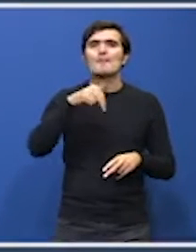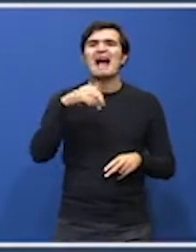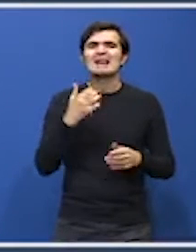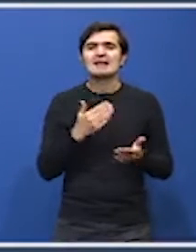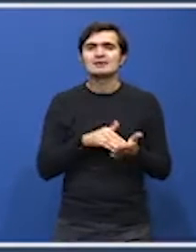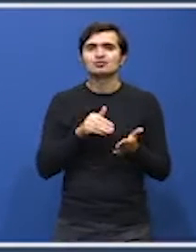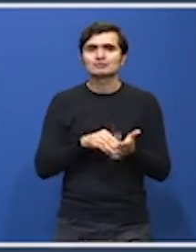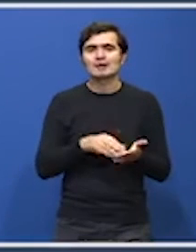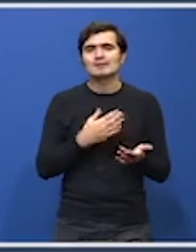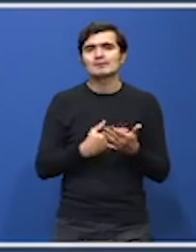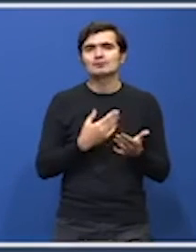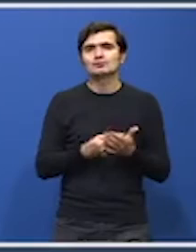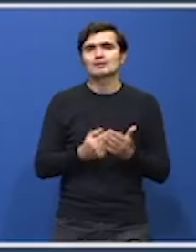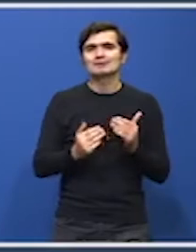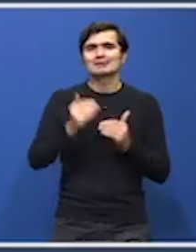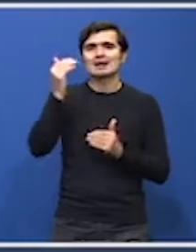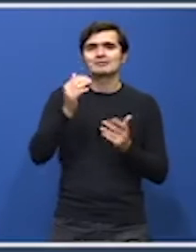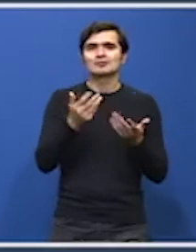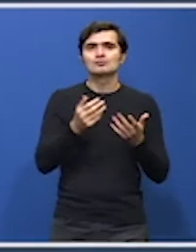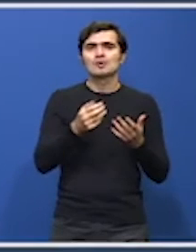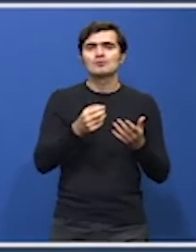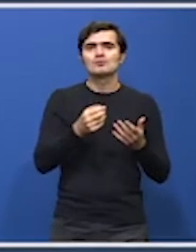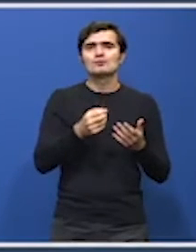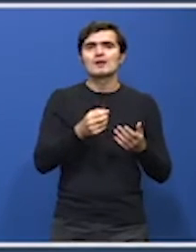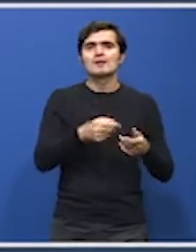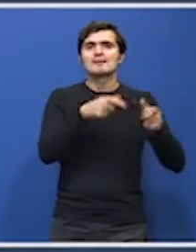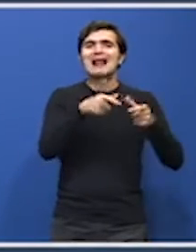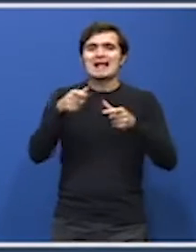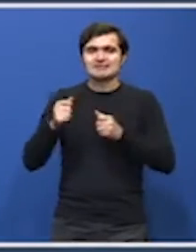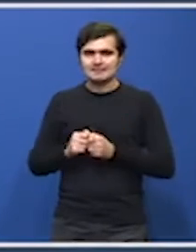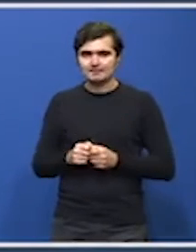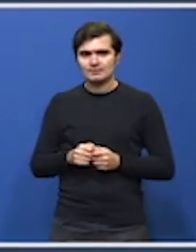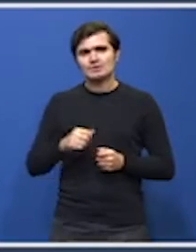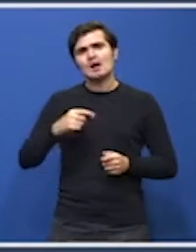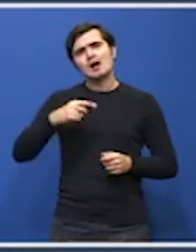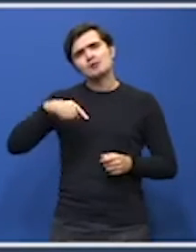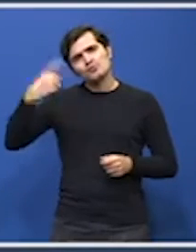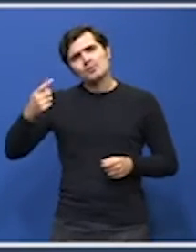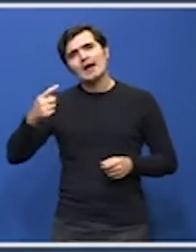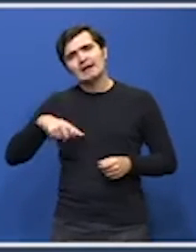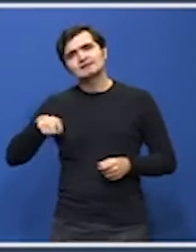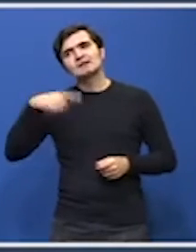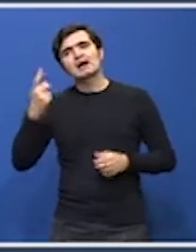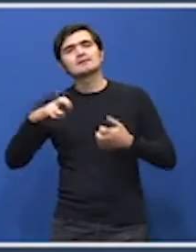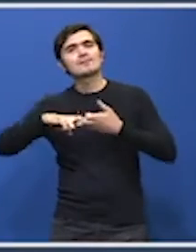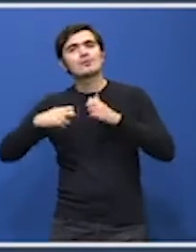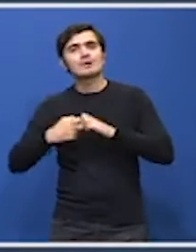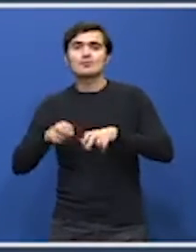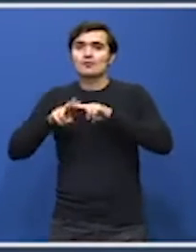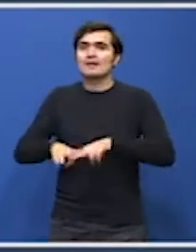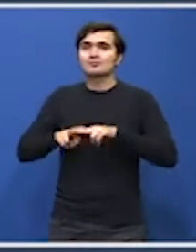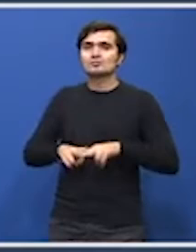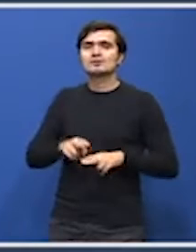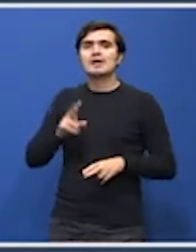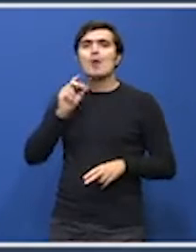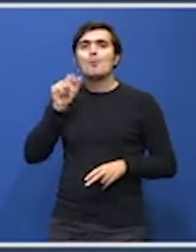necesară prin creșterea numărului de formațiuni de studiu, mai apoi avem o altă problemă cu resursa umană